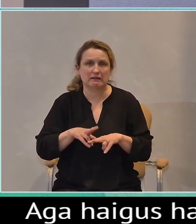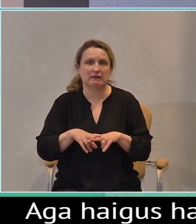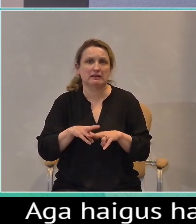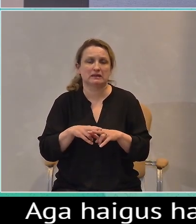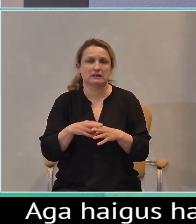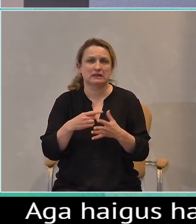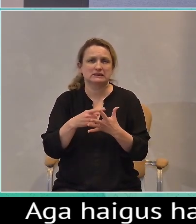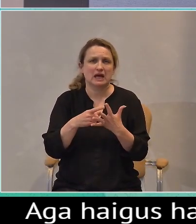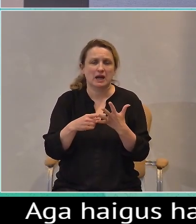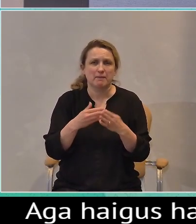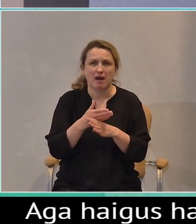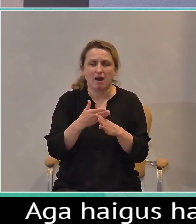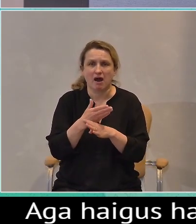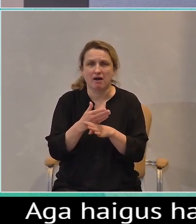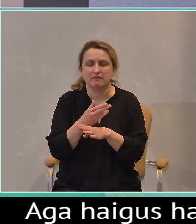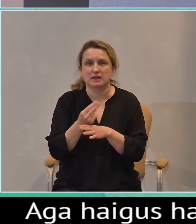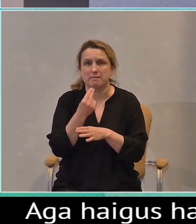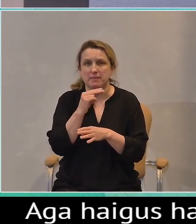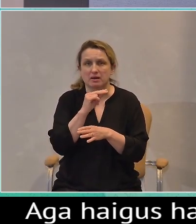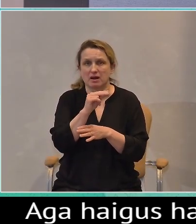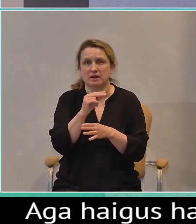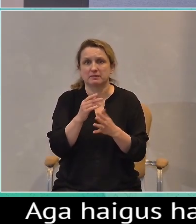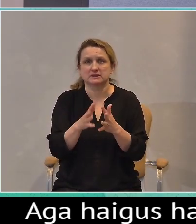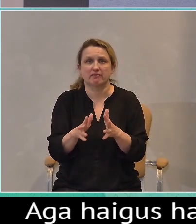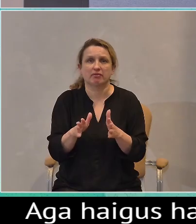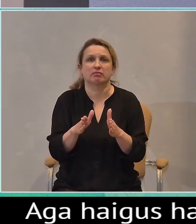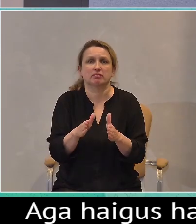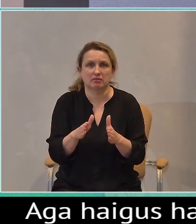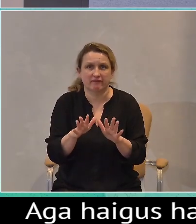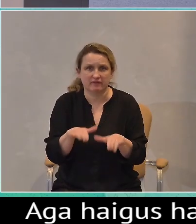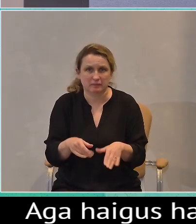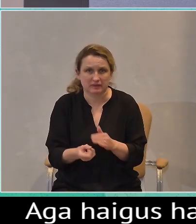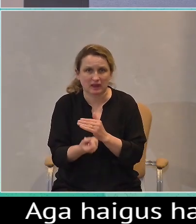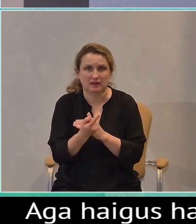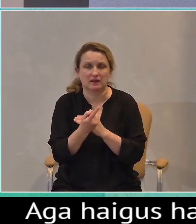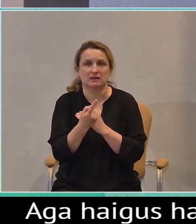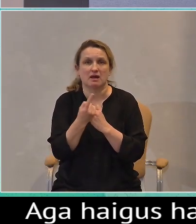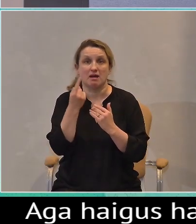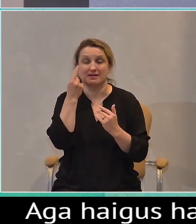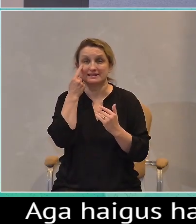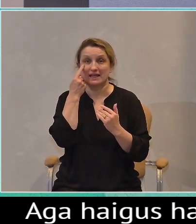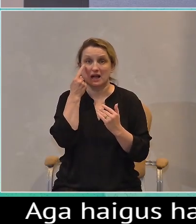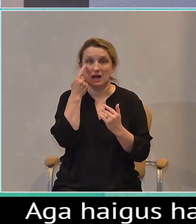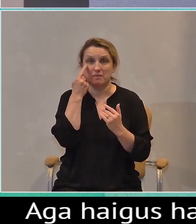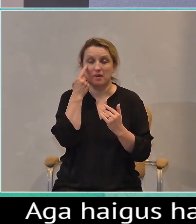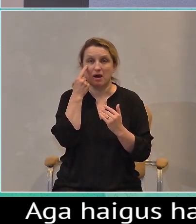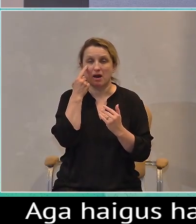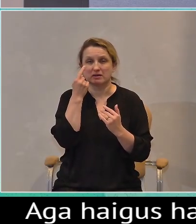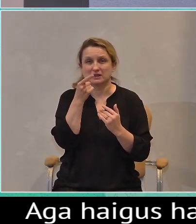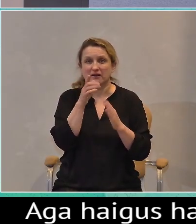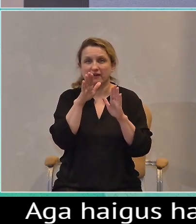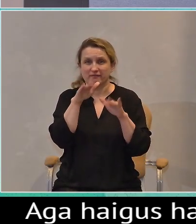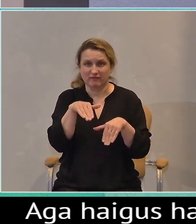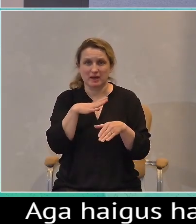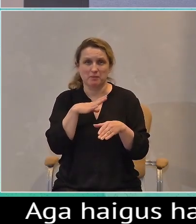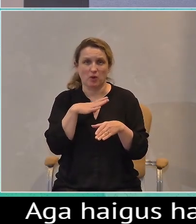Sõrmede haavade paranemisel võivad tekkida sõrmede kokkukasvamine, silma sarvkest võib olla